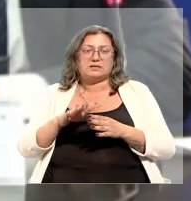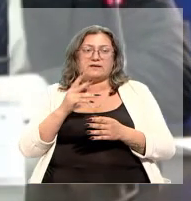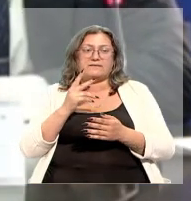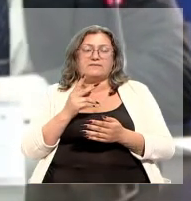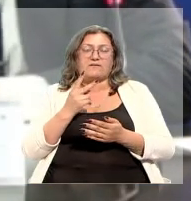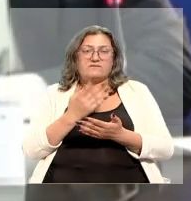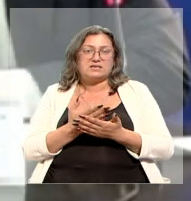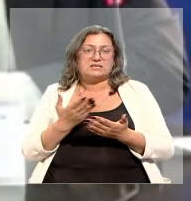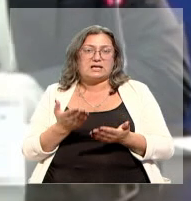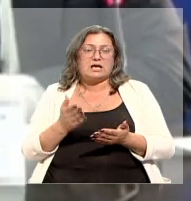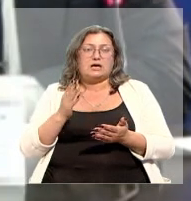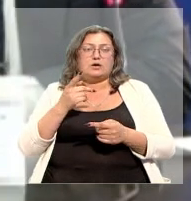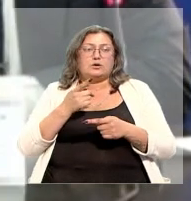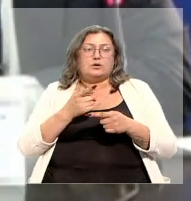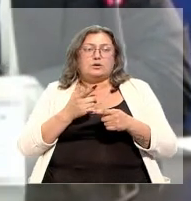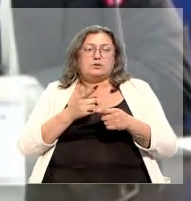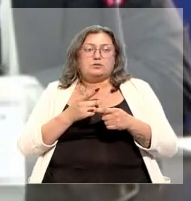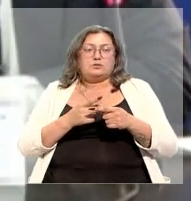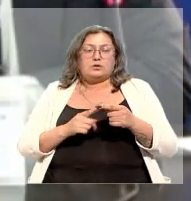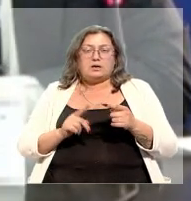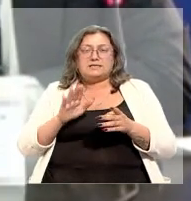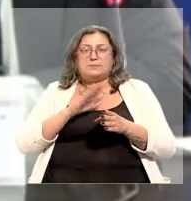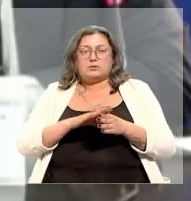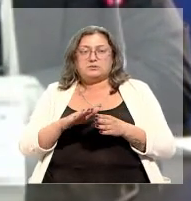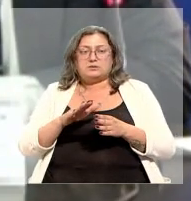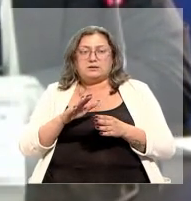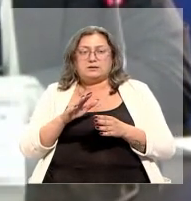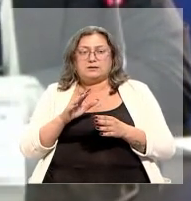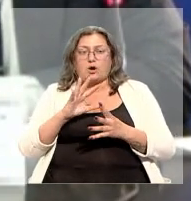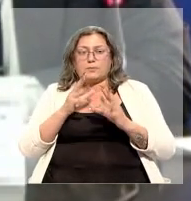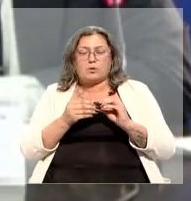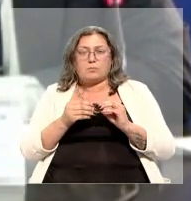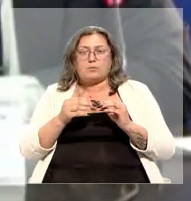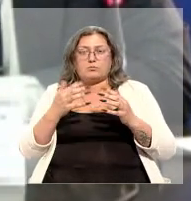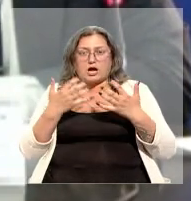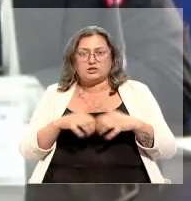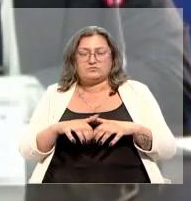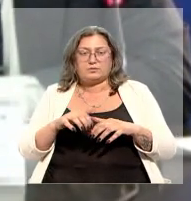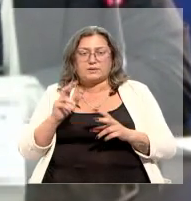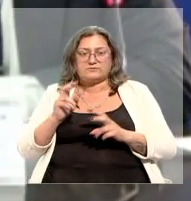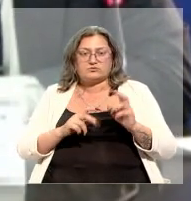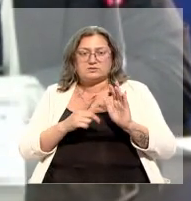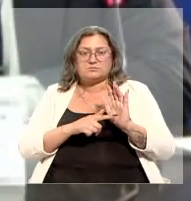выглядят следующим образом. Доля исполнительных документов, исполненных в полном объеме от общего количества законченных исполнительных производств,